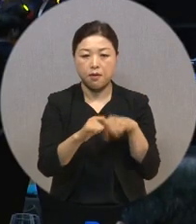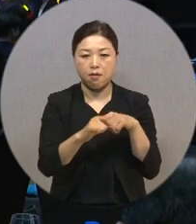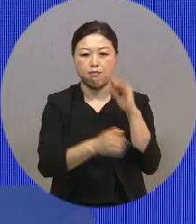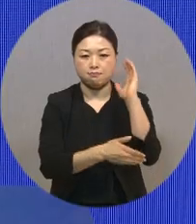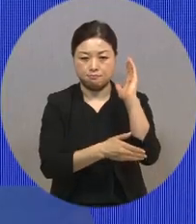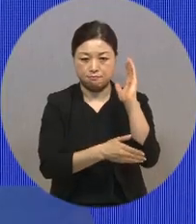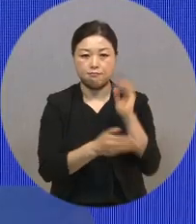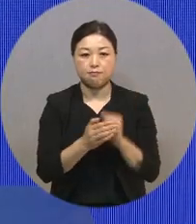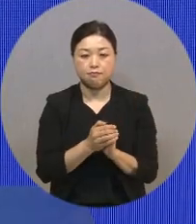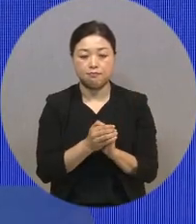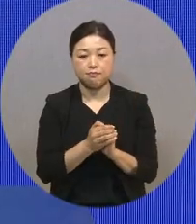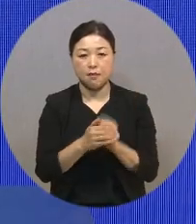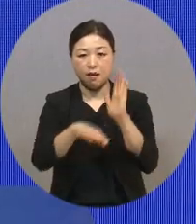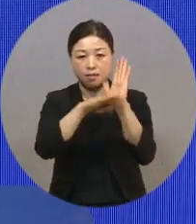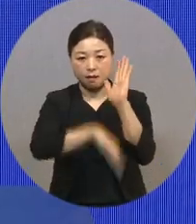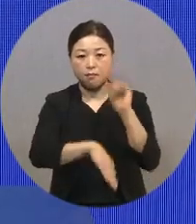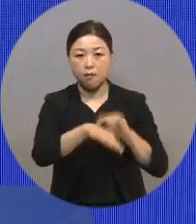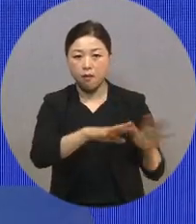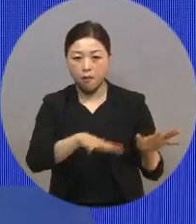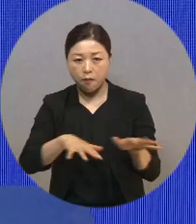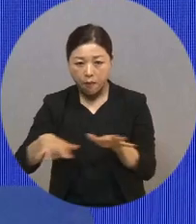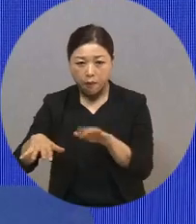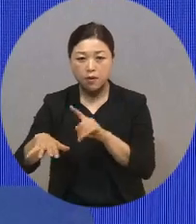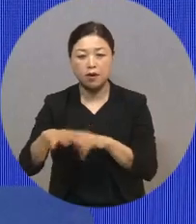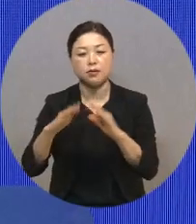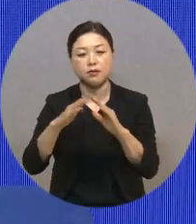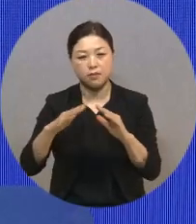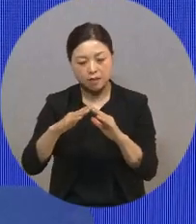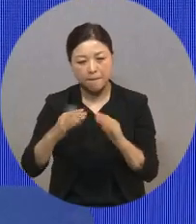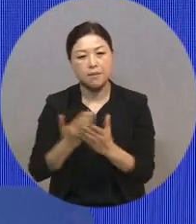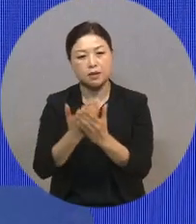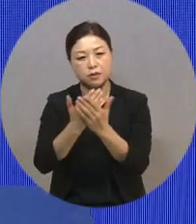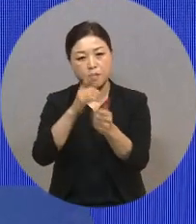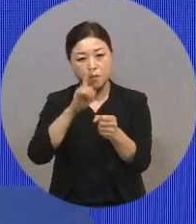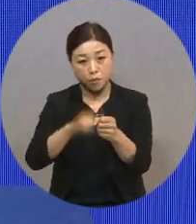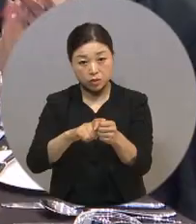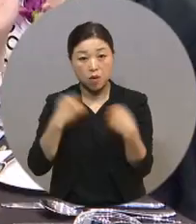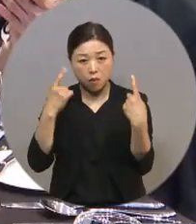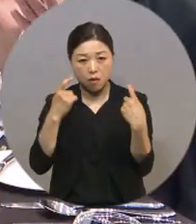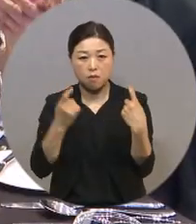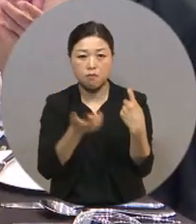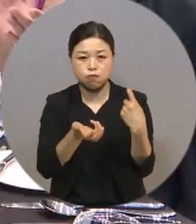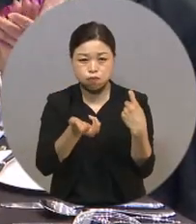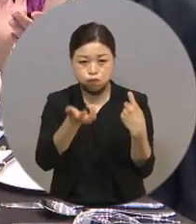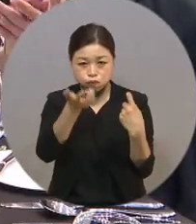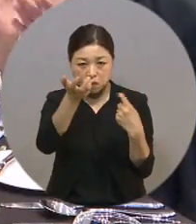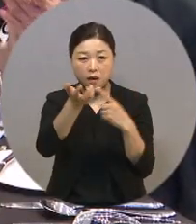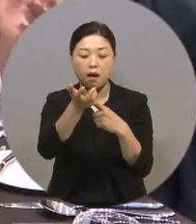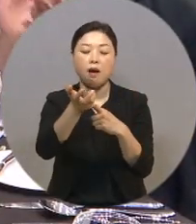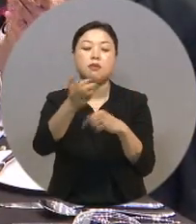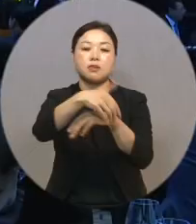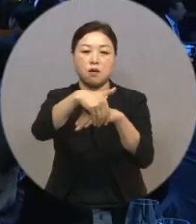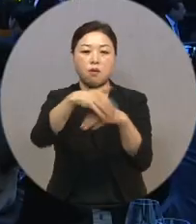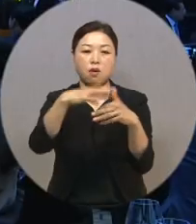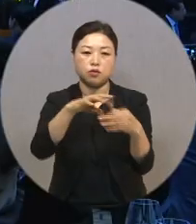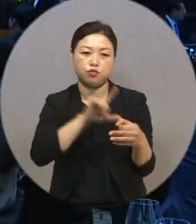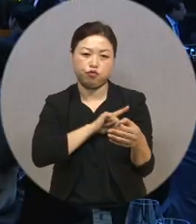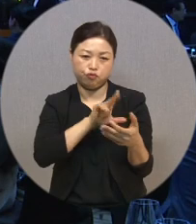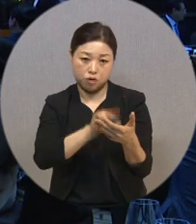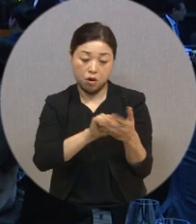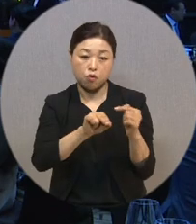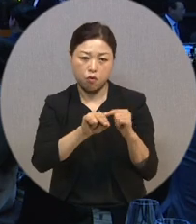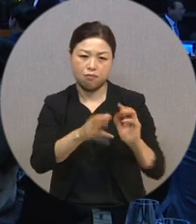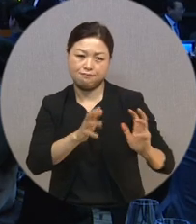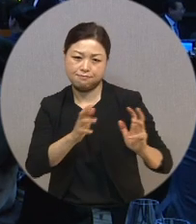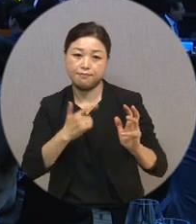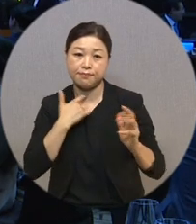세션에서는 남해안 관광수도 전남 도약을 위한 관광 활성화 전략을 주제로 심도 있는 토론이 진행됐고 여수시